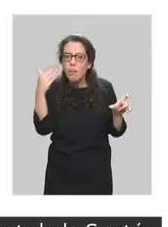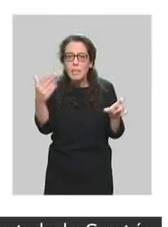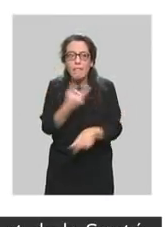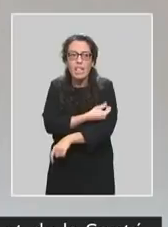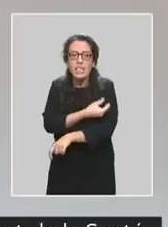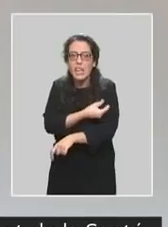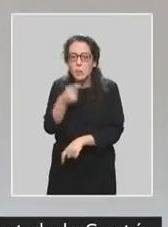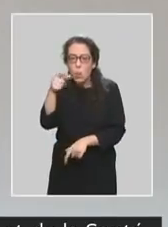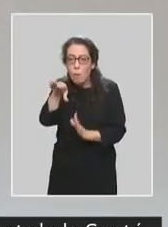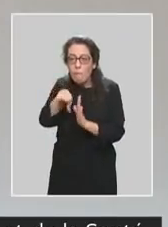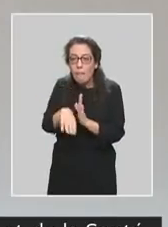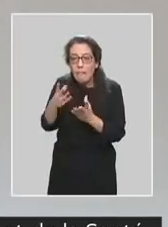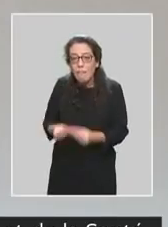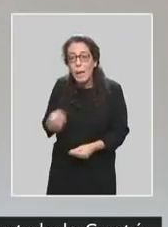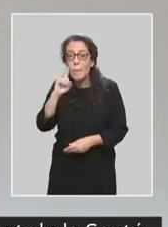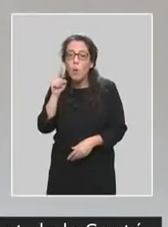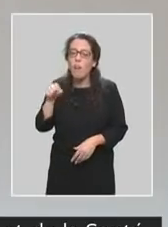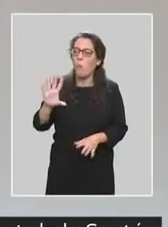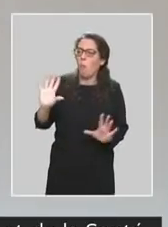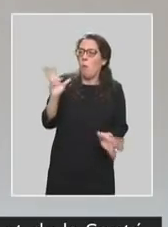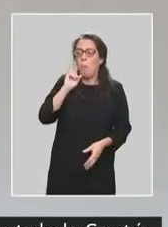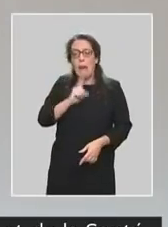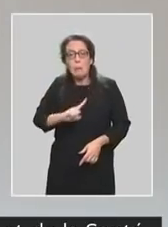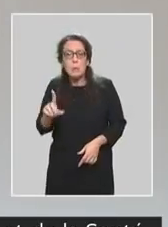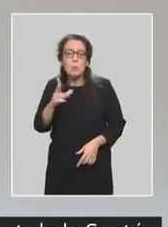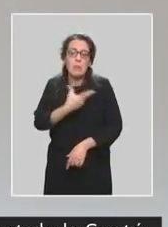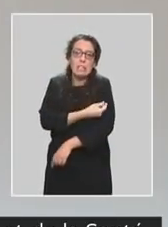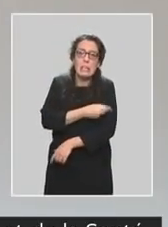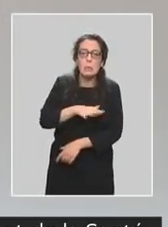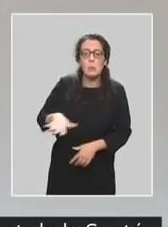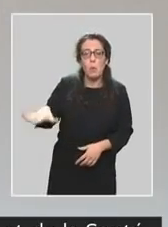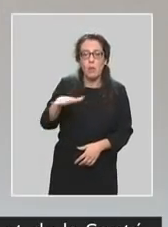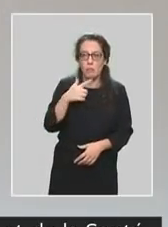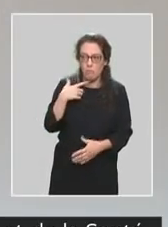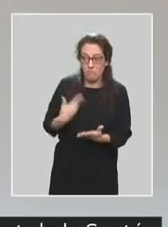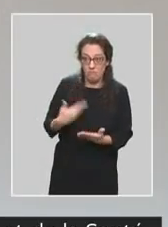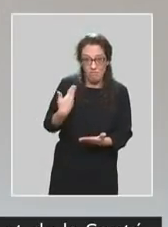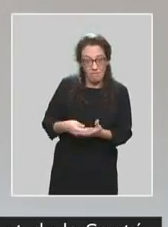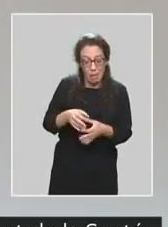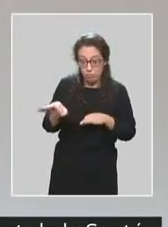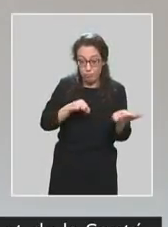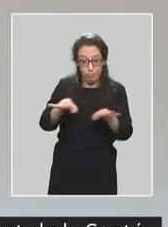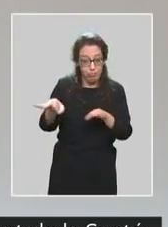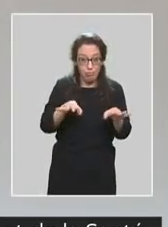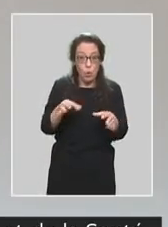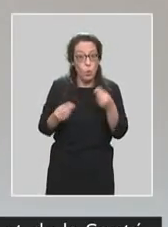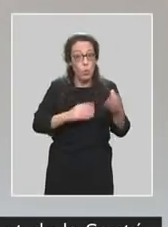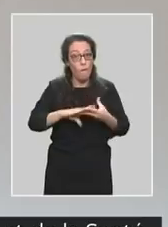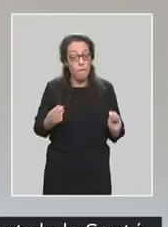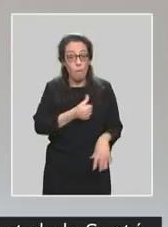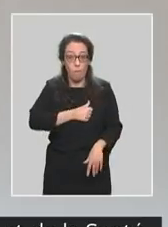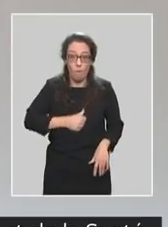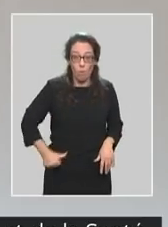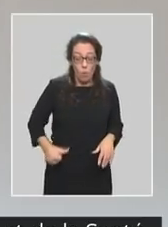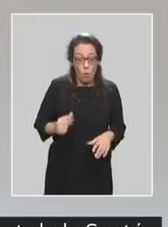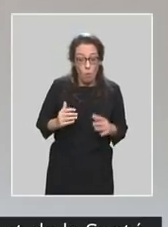faible, parce qu'il y a une tradition vaccinale moins forte, par exemple, eh bien c'est là qu'on enregistre les taux d'incidence et le nombre de cas graves le plus